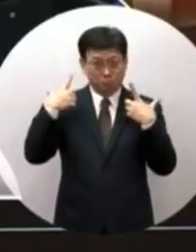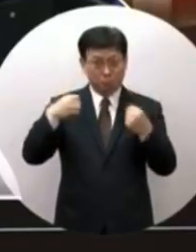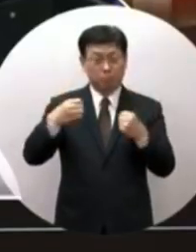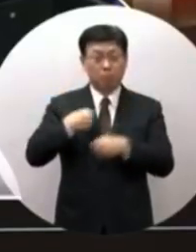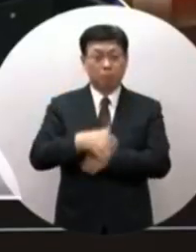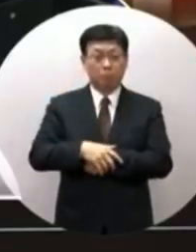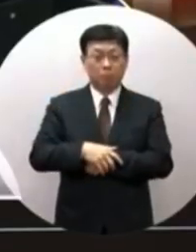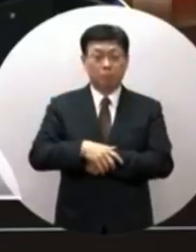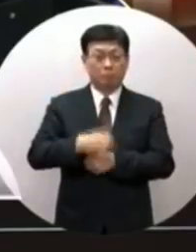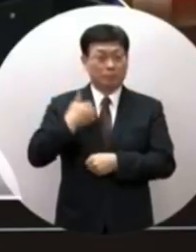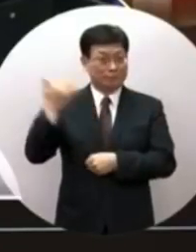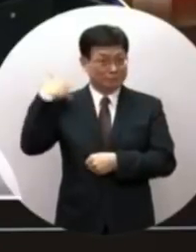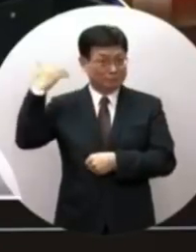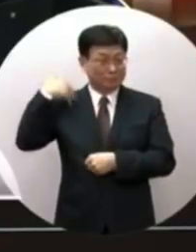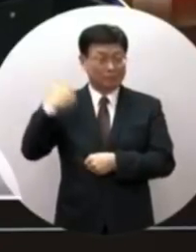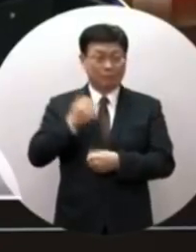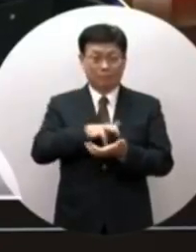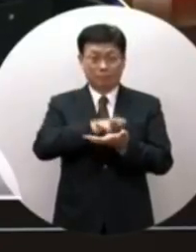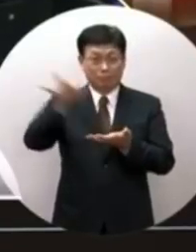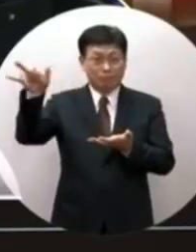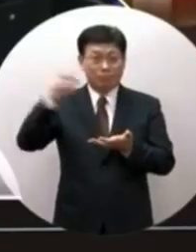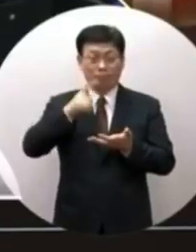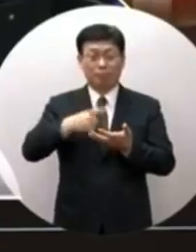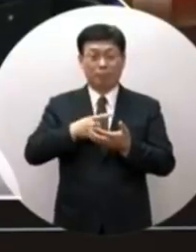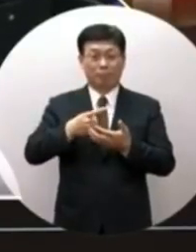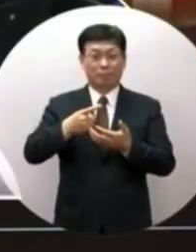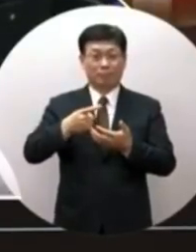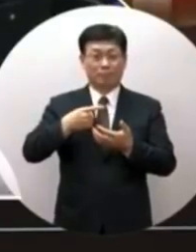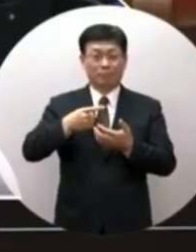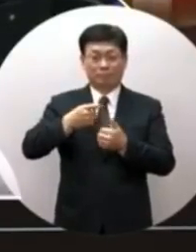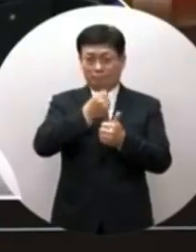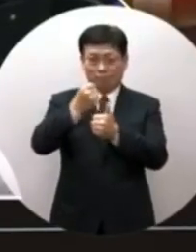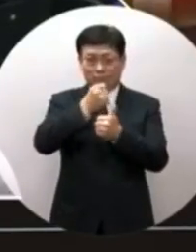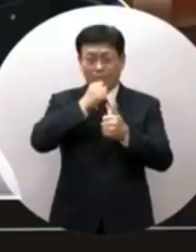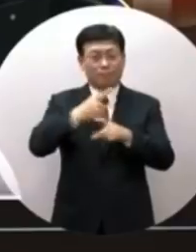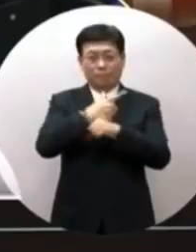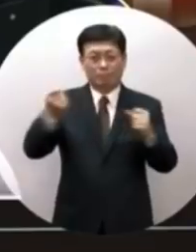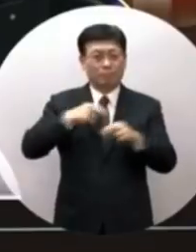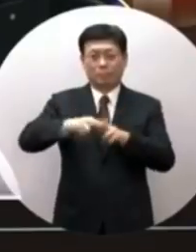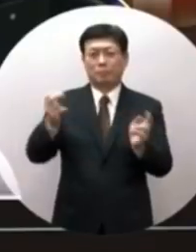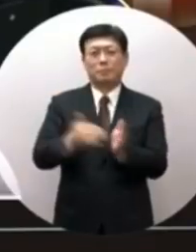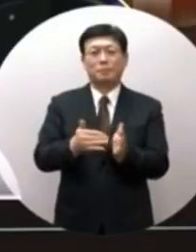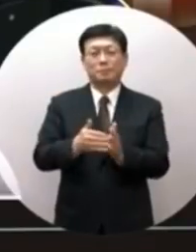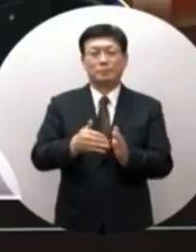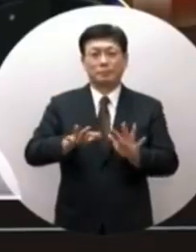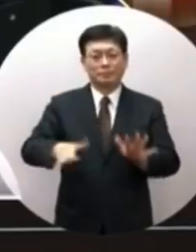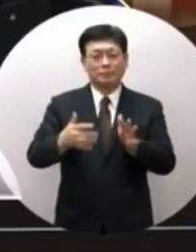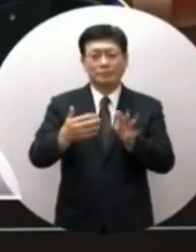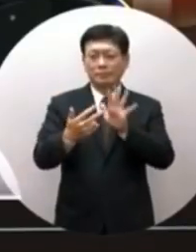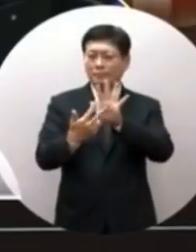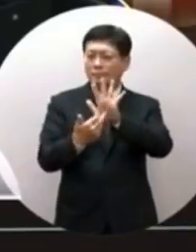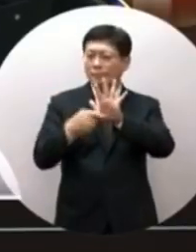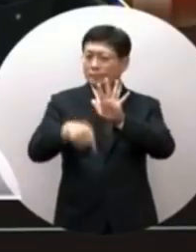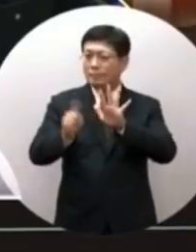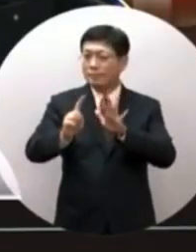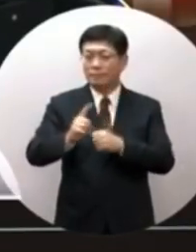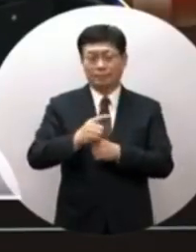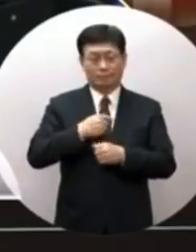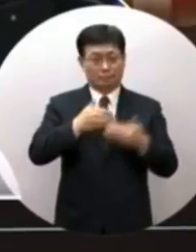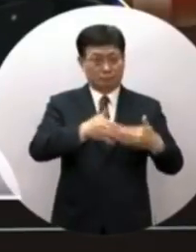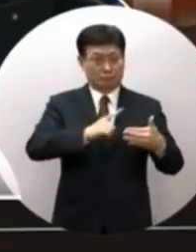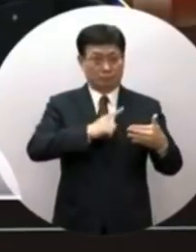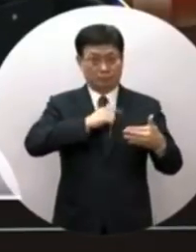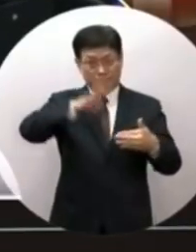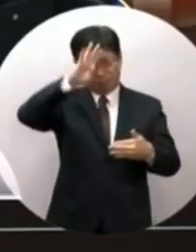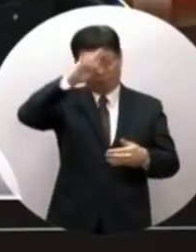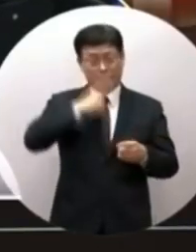汉跟离开湖北的通道管制管控，已经解除，表示中国大陆的抗